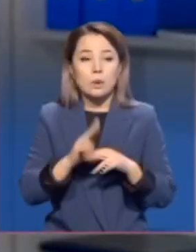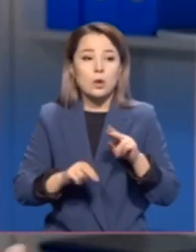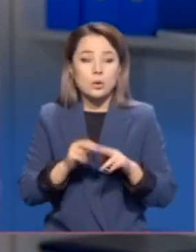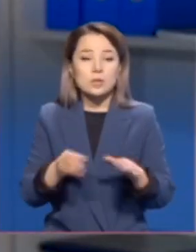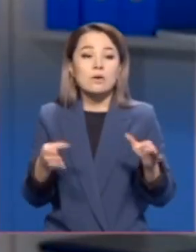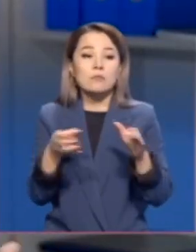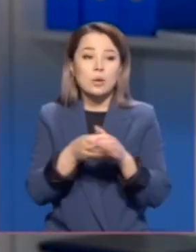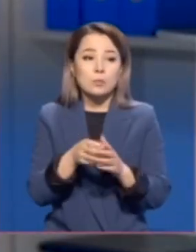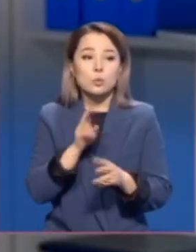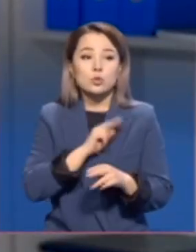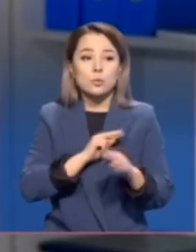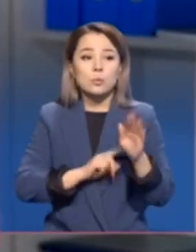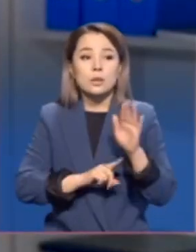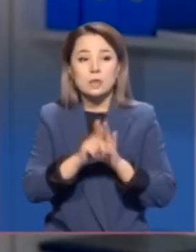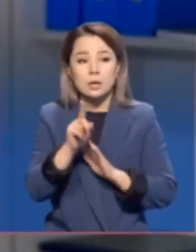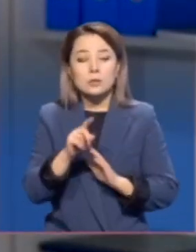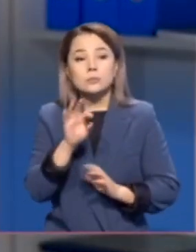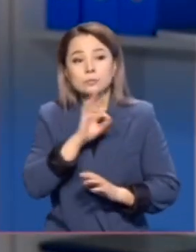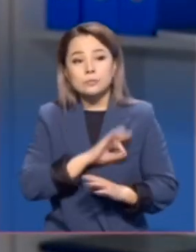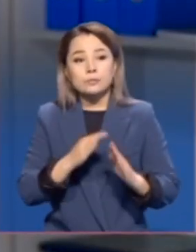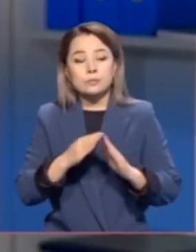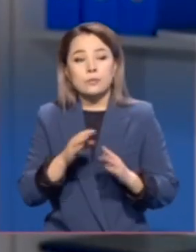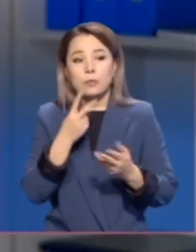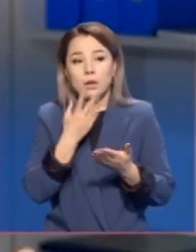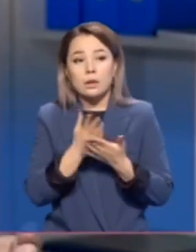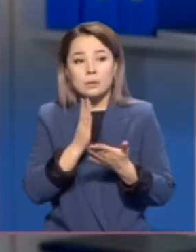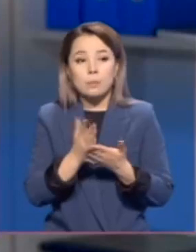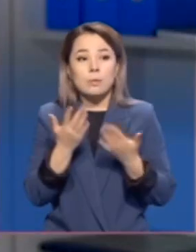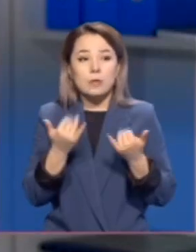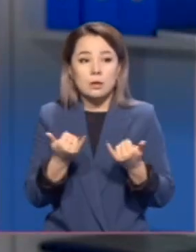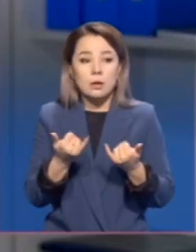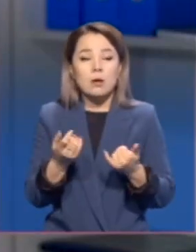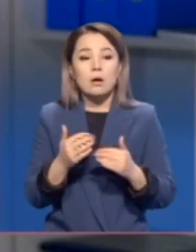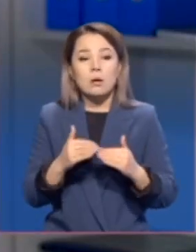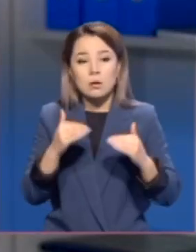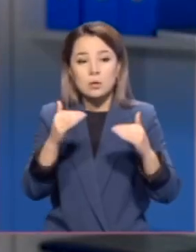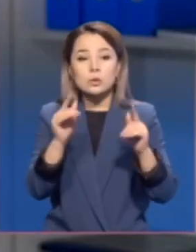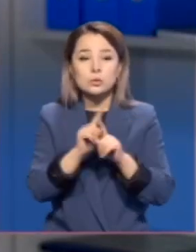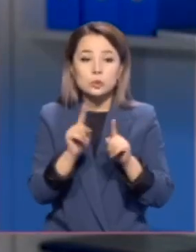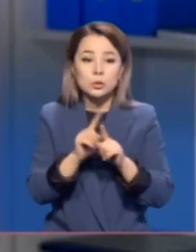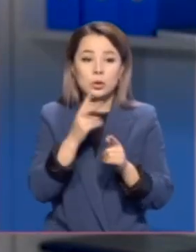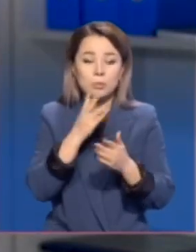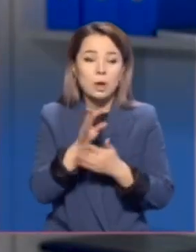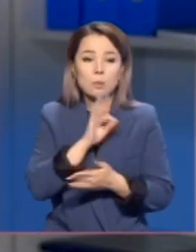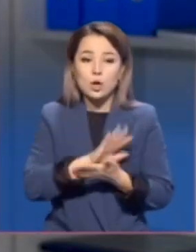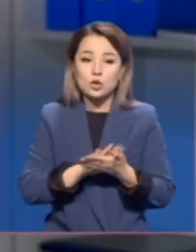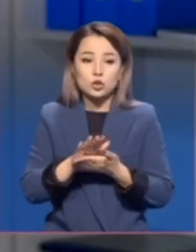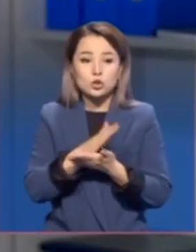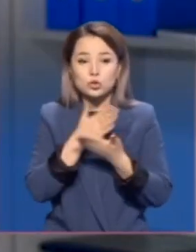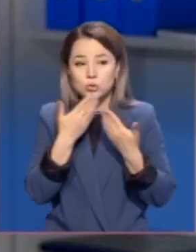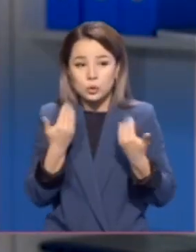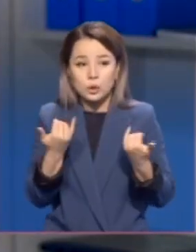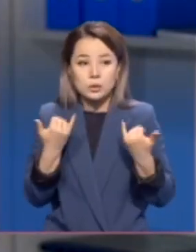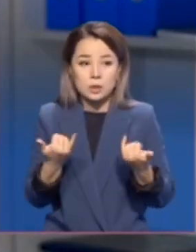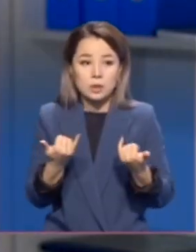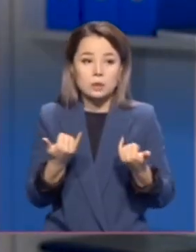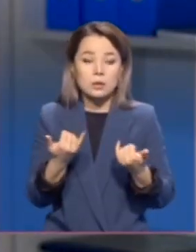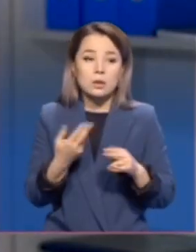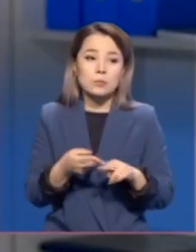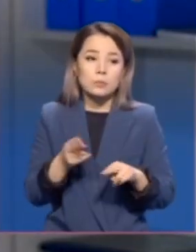фирмасы жұмыс істегеннен кейін, үй салғаннан кейін бір пайда болу керек. Иә, қазір аспараттан пайда тауып отқан жоқ. Сондықтан да ол